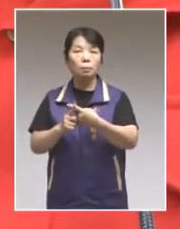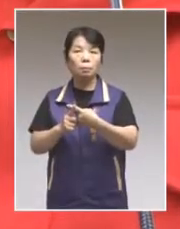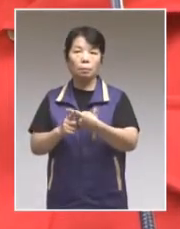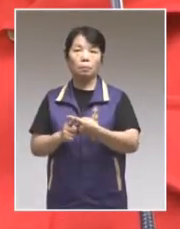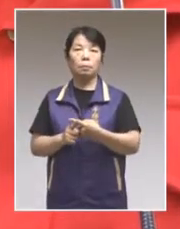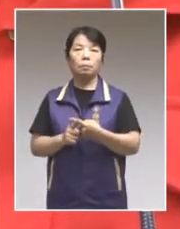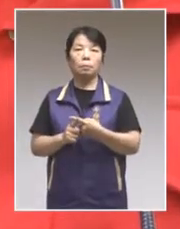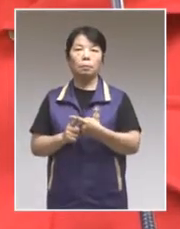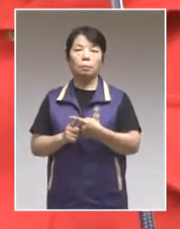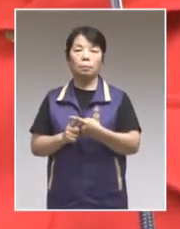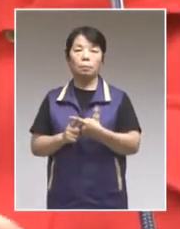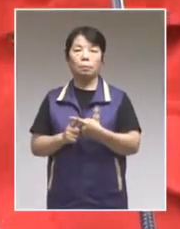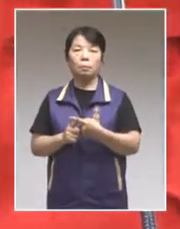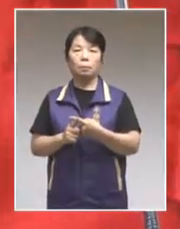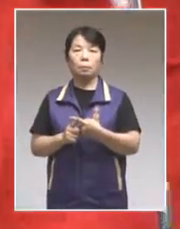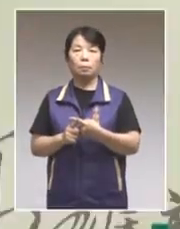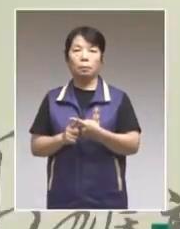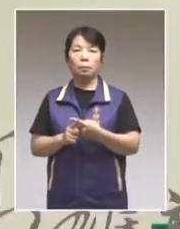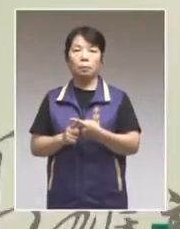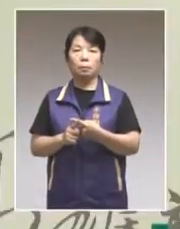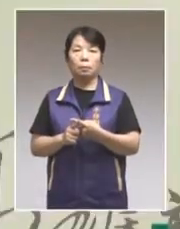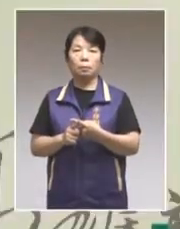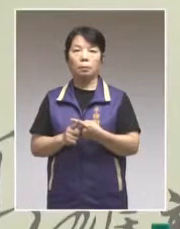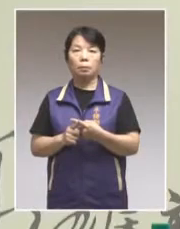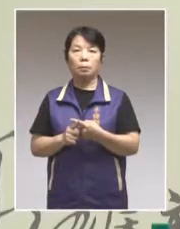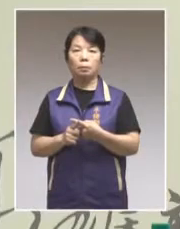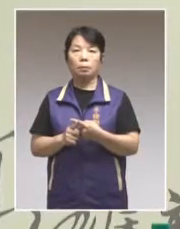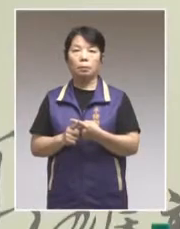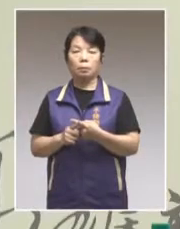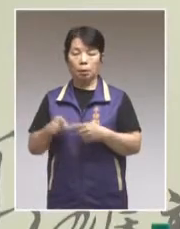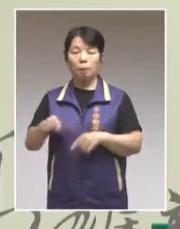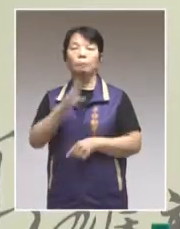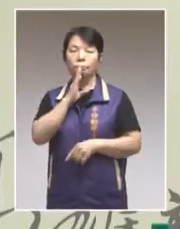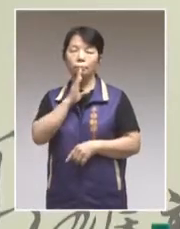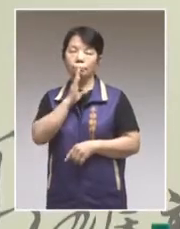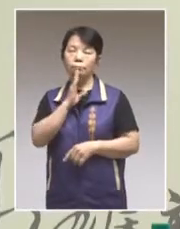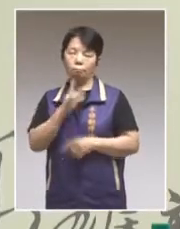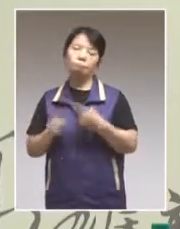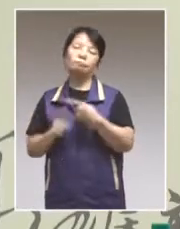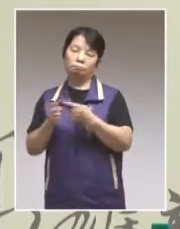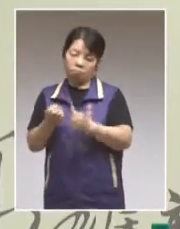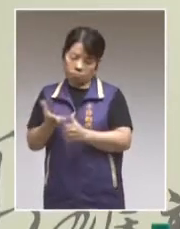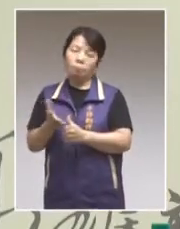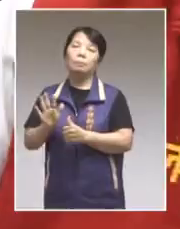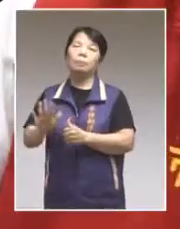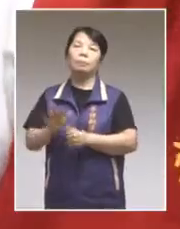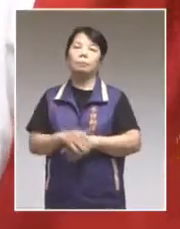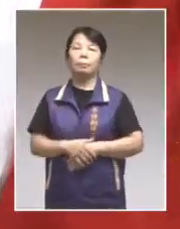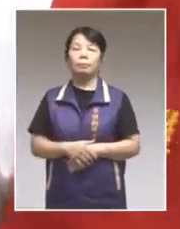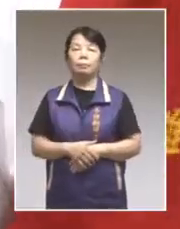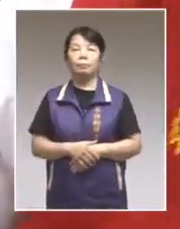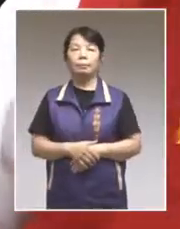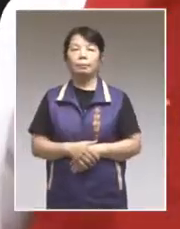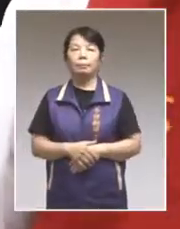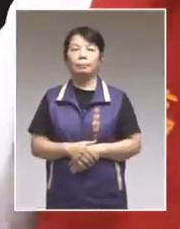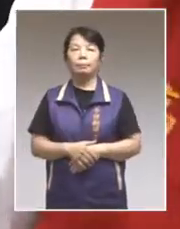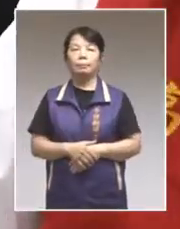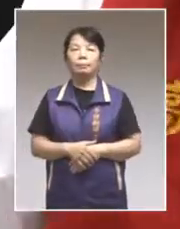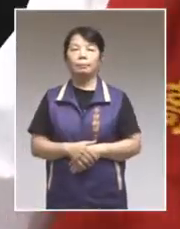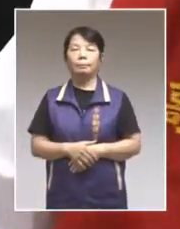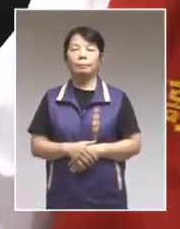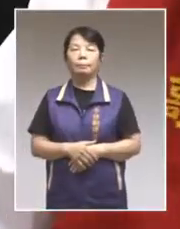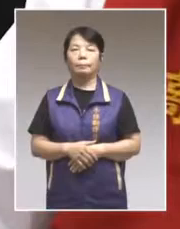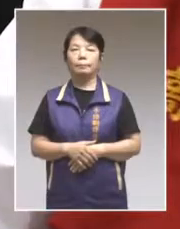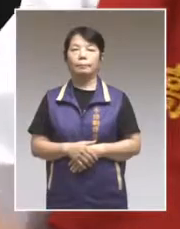性，那检查是阳性，好，那就是确诊，好，或者是这个啊、